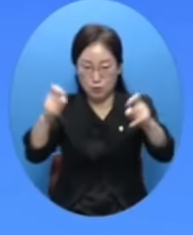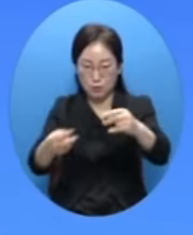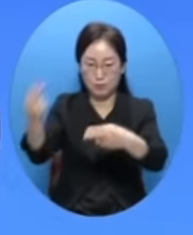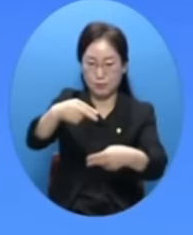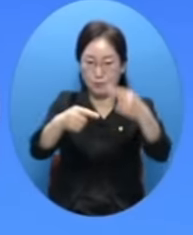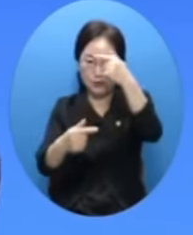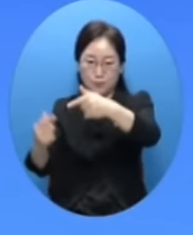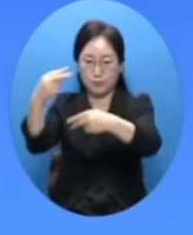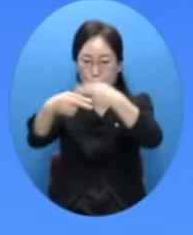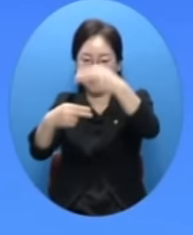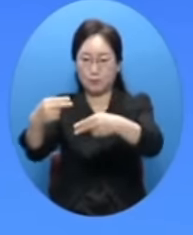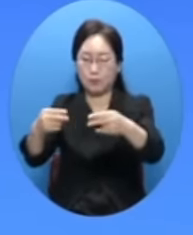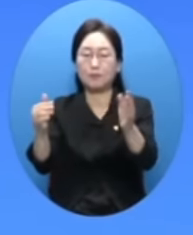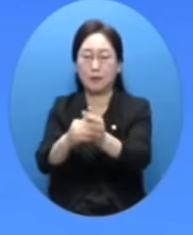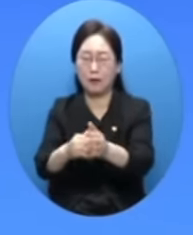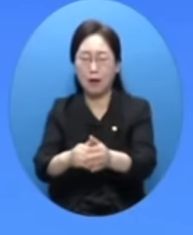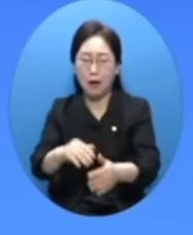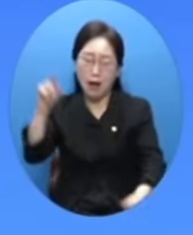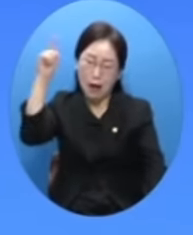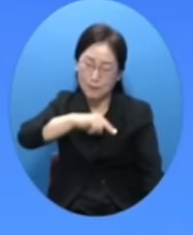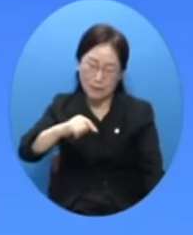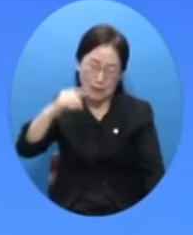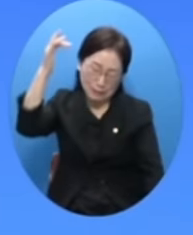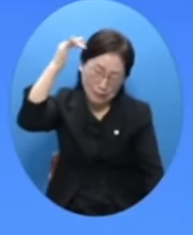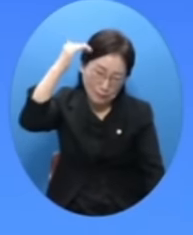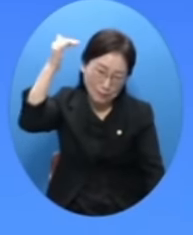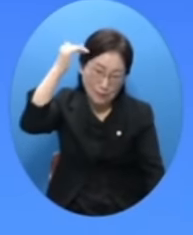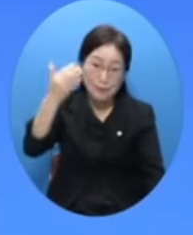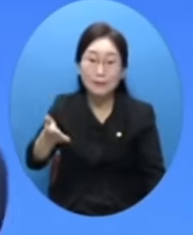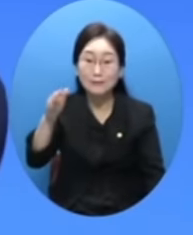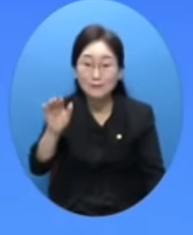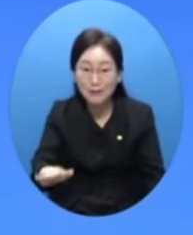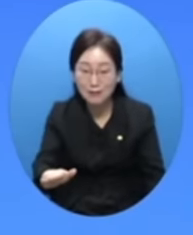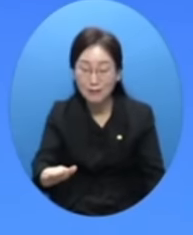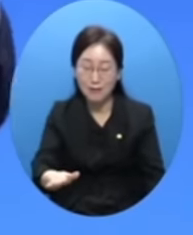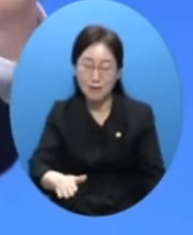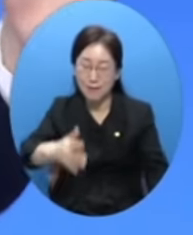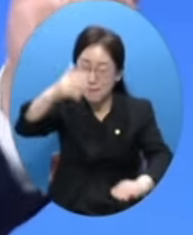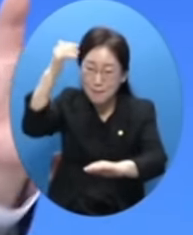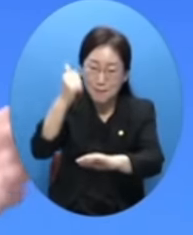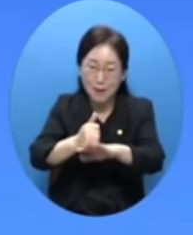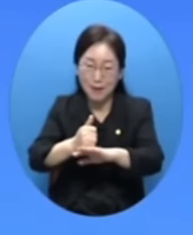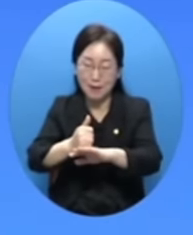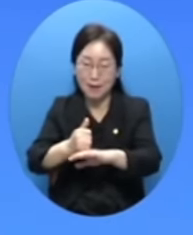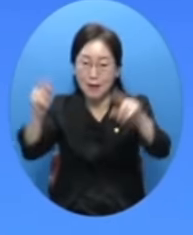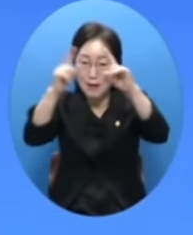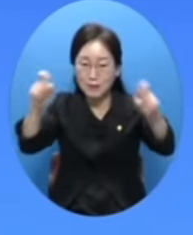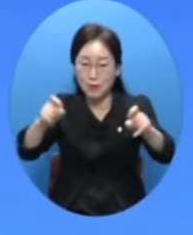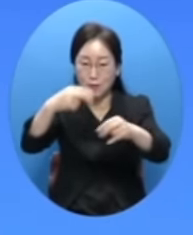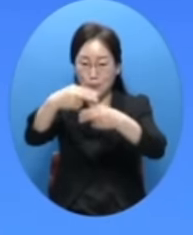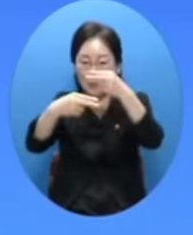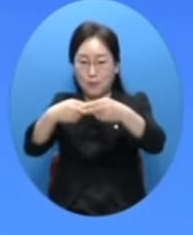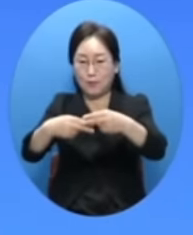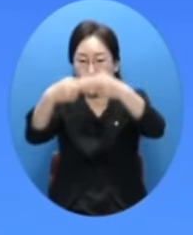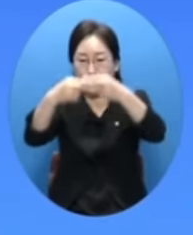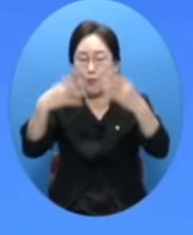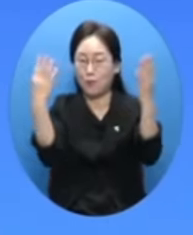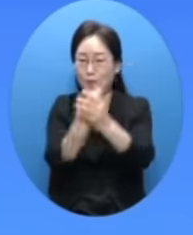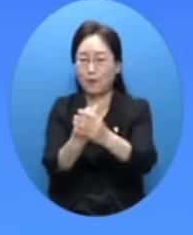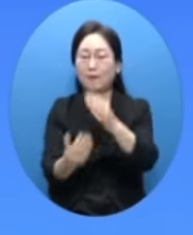무리들이 성벽을 재건하지 못하게 하려고 방해하고 또 방해하고 방해했지만 마침내 성벽이 완공이